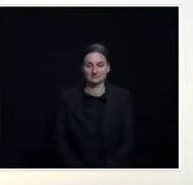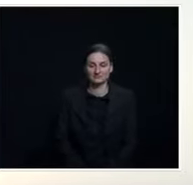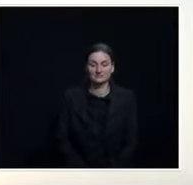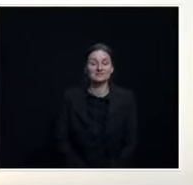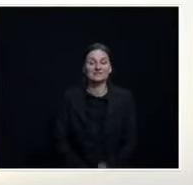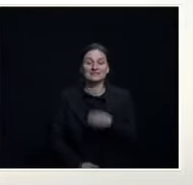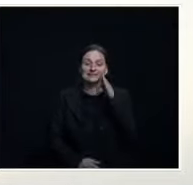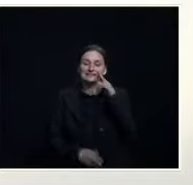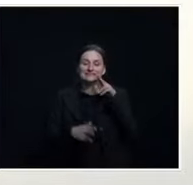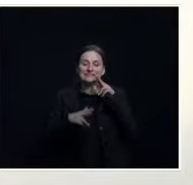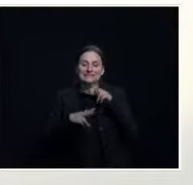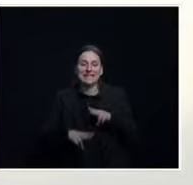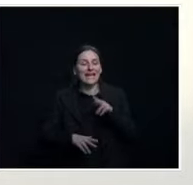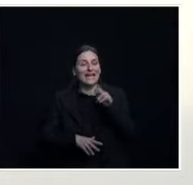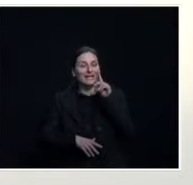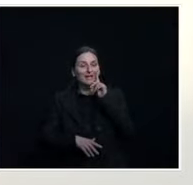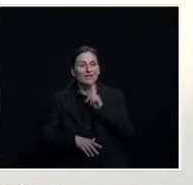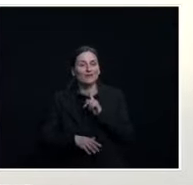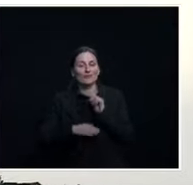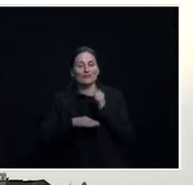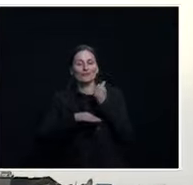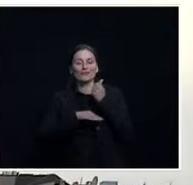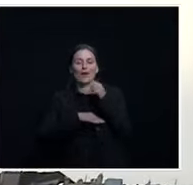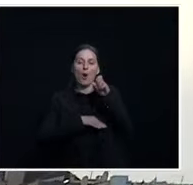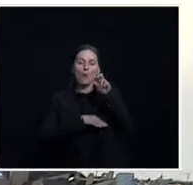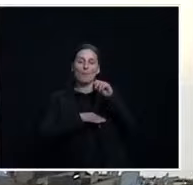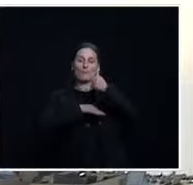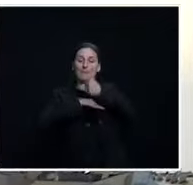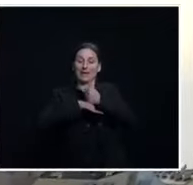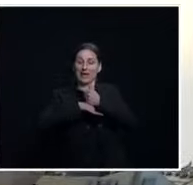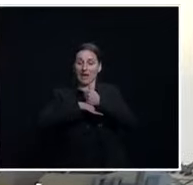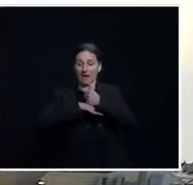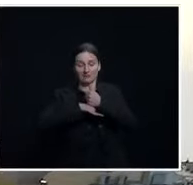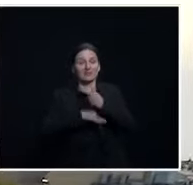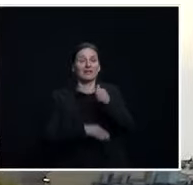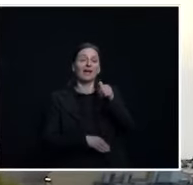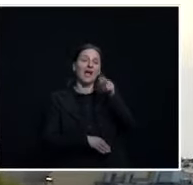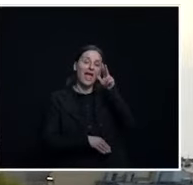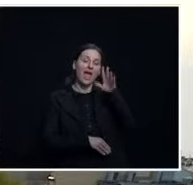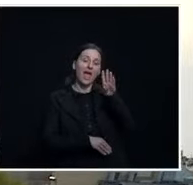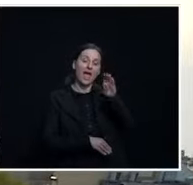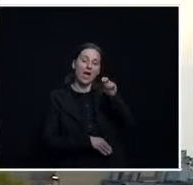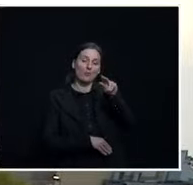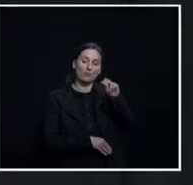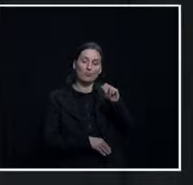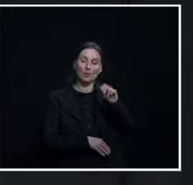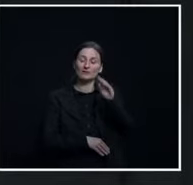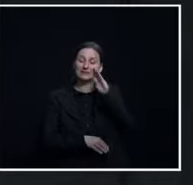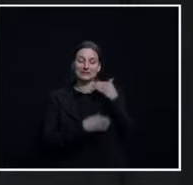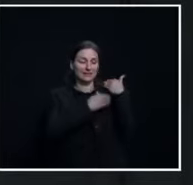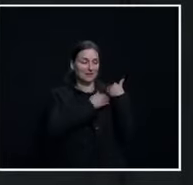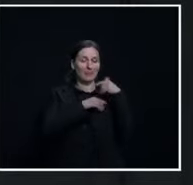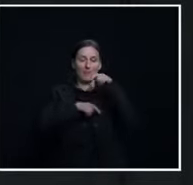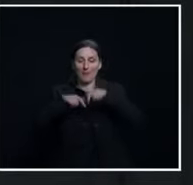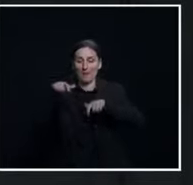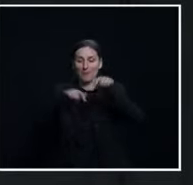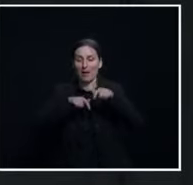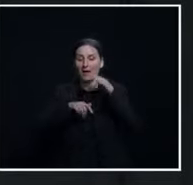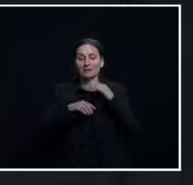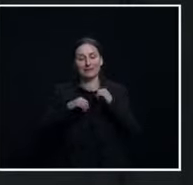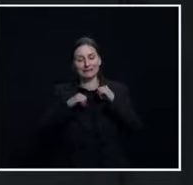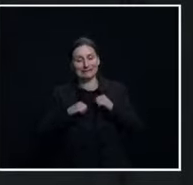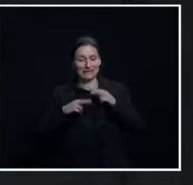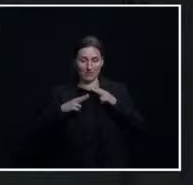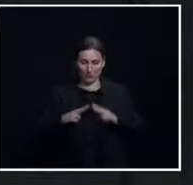Sehr geehrte Frau Intendantin, lieber Herr Bönte, verehrte Patinnen und Paten, meine Damen und